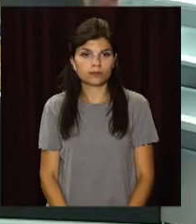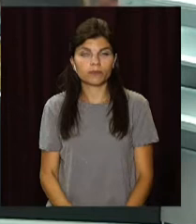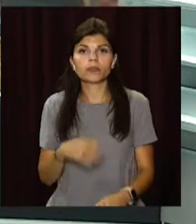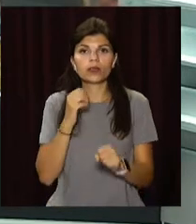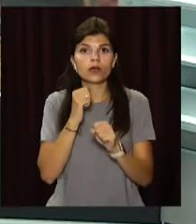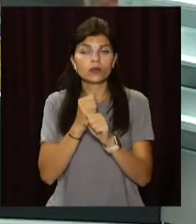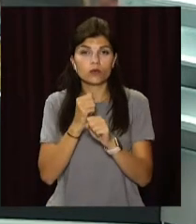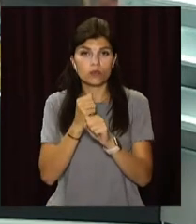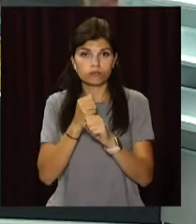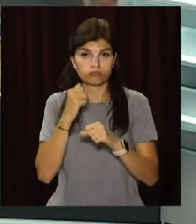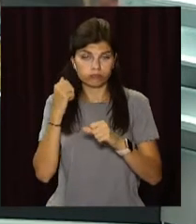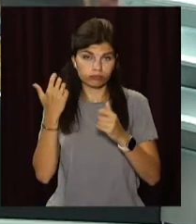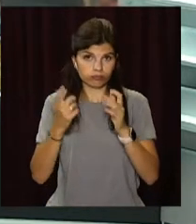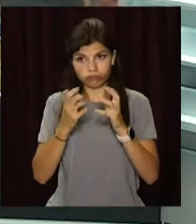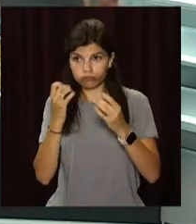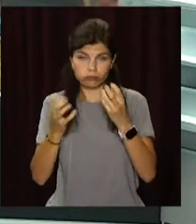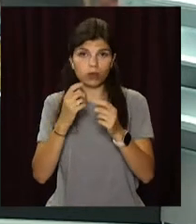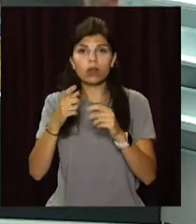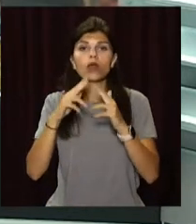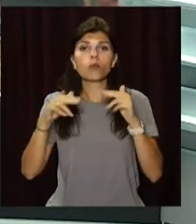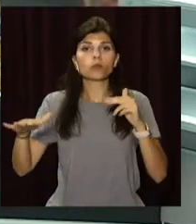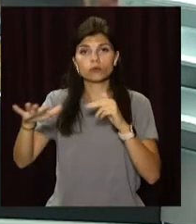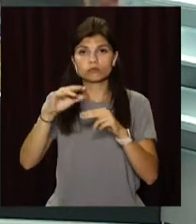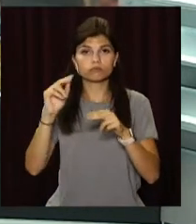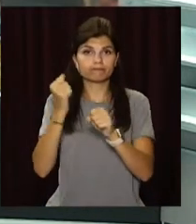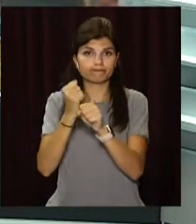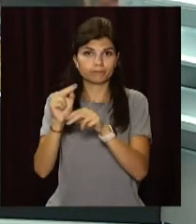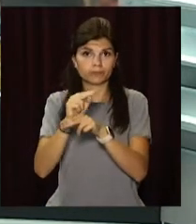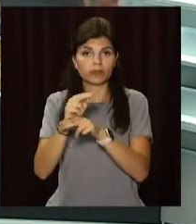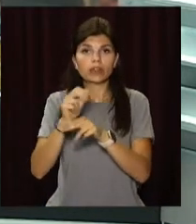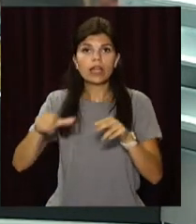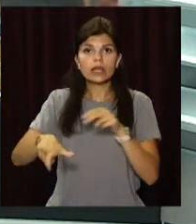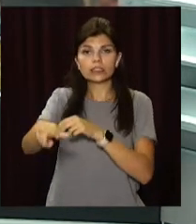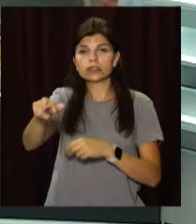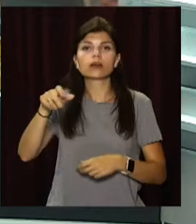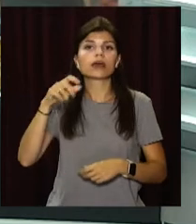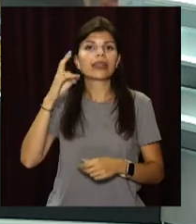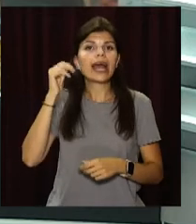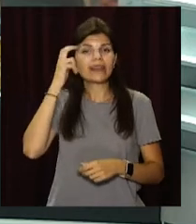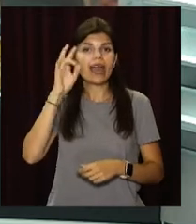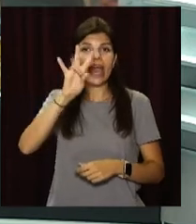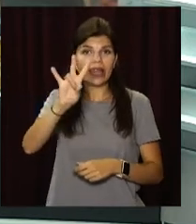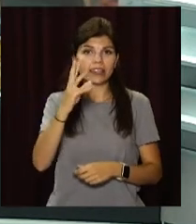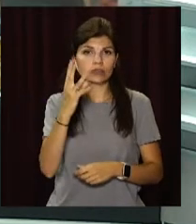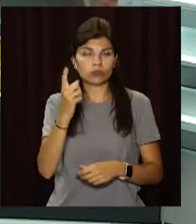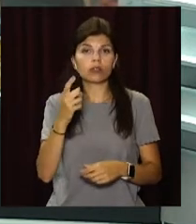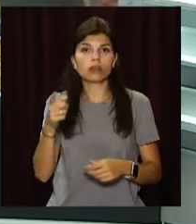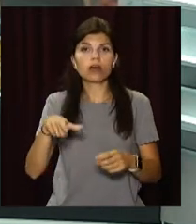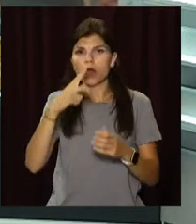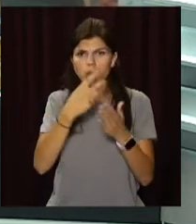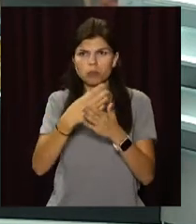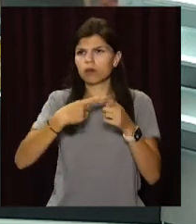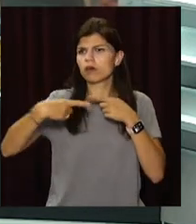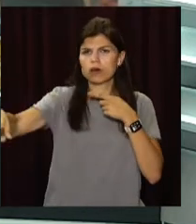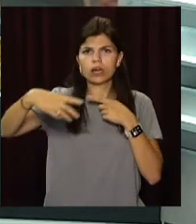Роботи у розпалі. На Дніпропетровщині будують останню ділянку нової траси на Київ – Н-31. Її протяжність – майже 30